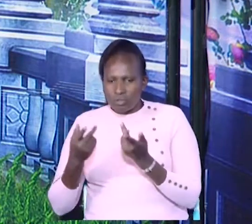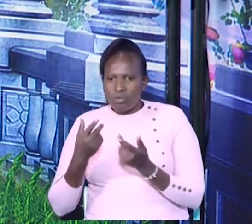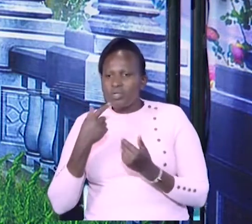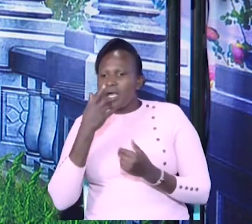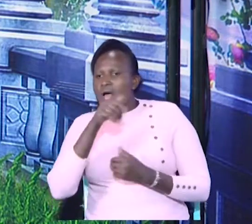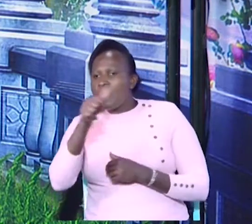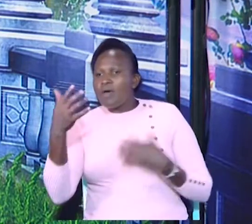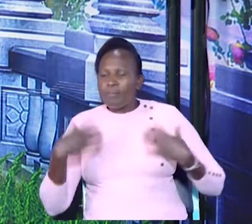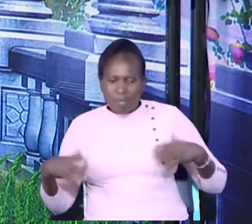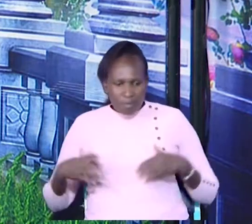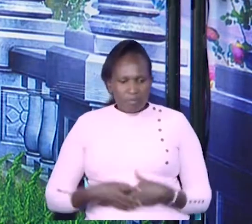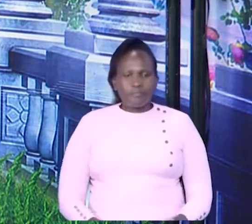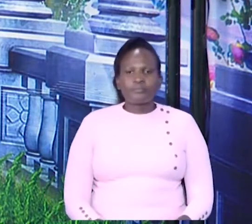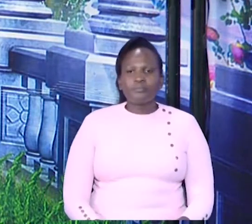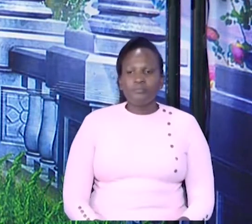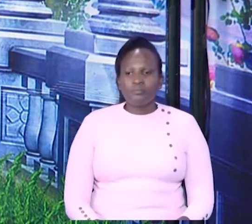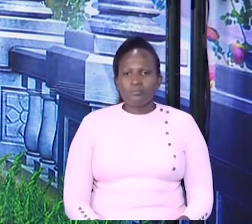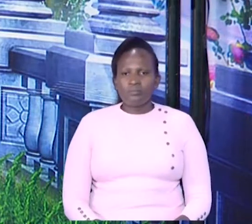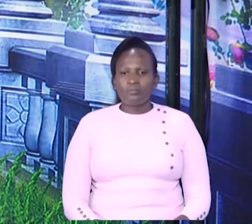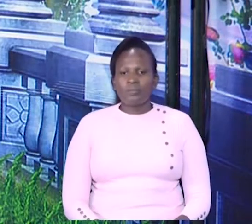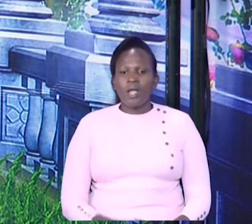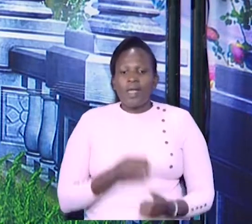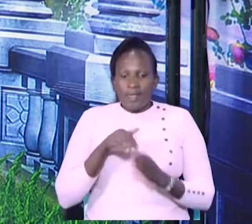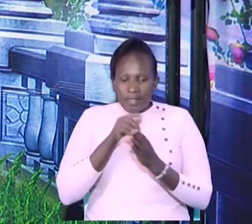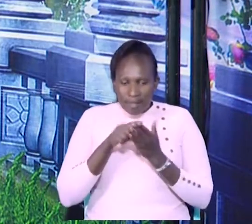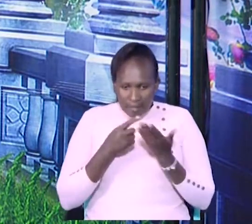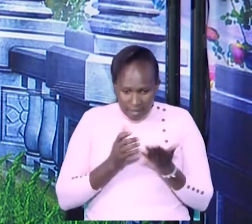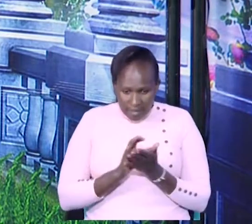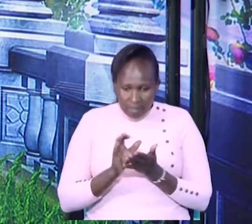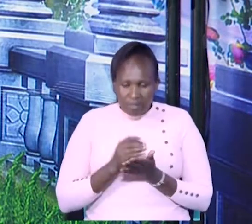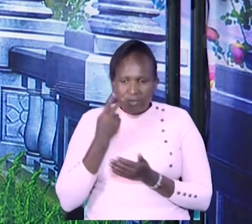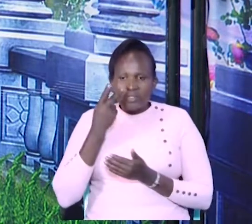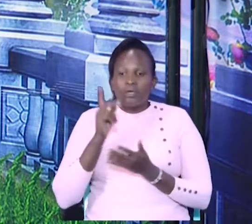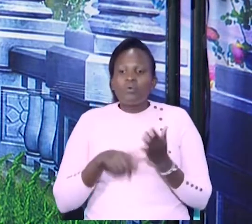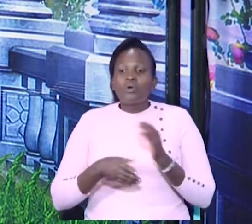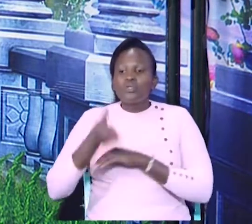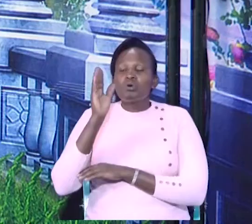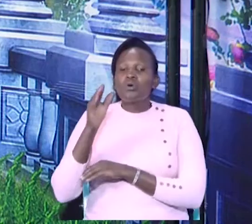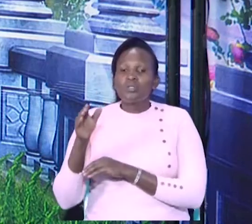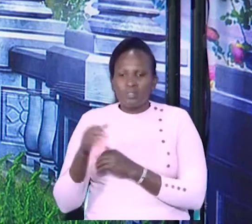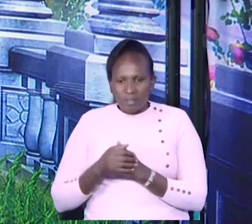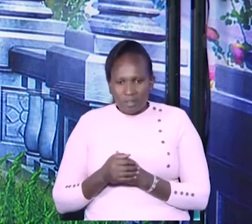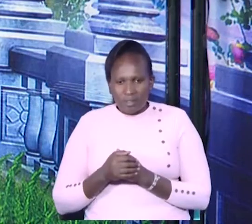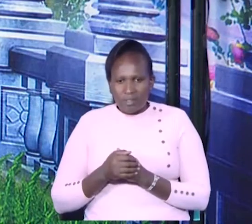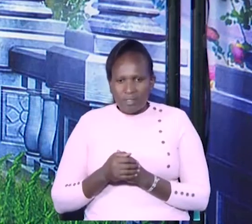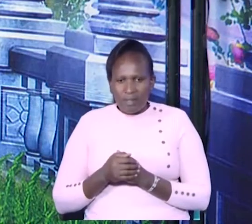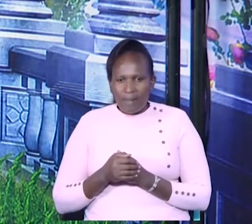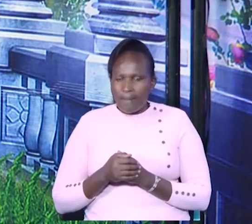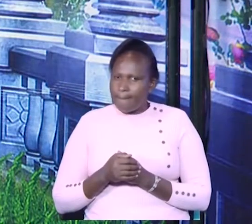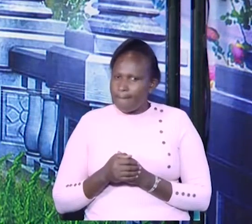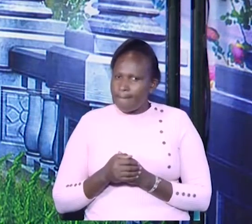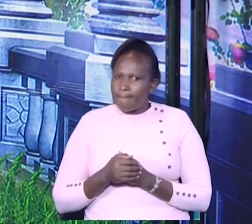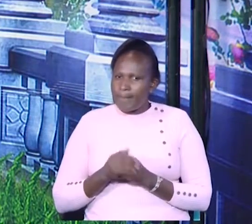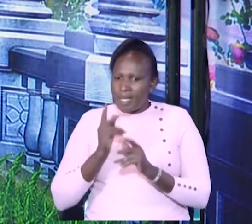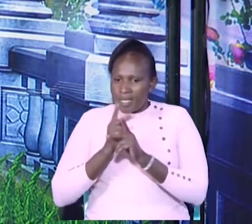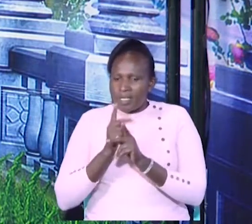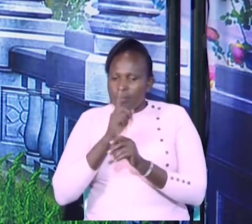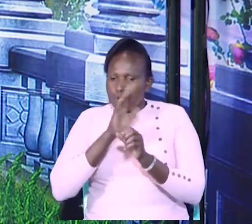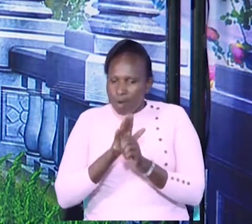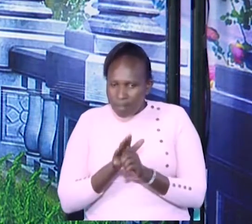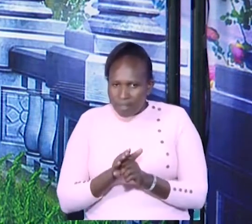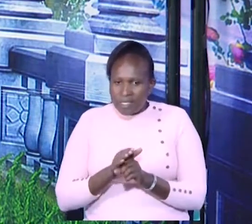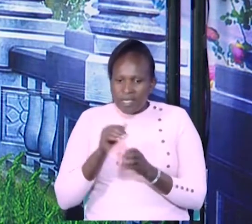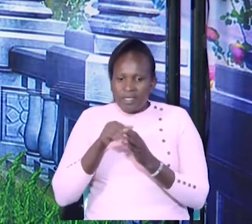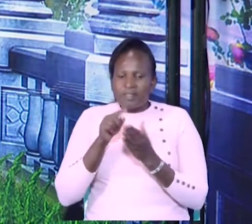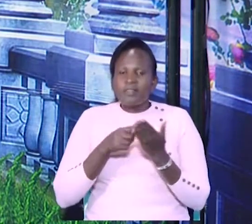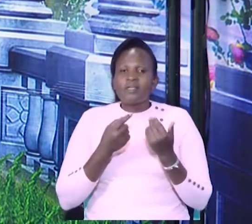watu. Na ya kwamba, katika hii picha tunaona ya kwamba, God did indeed keep his promise. Na